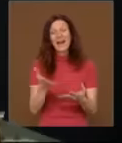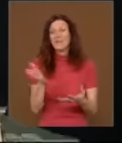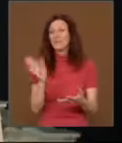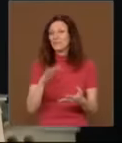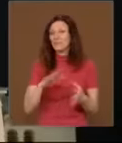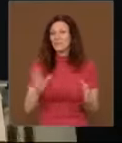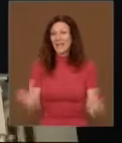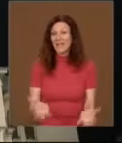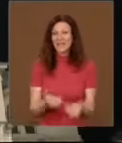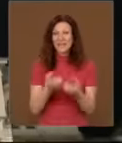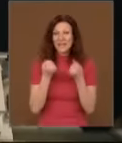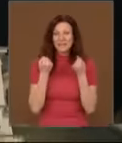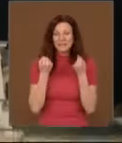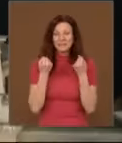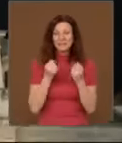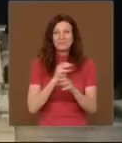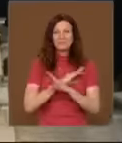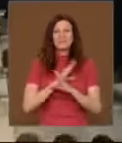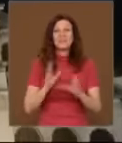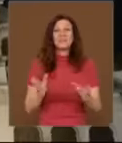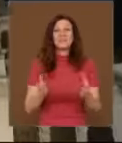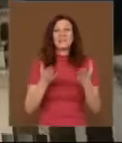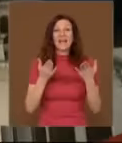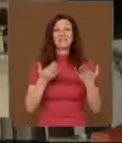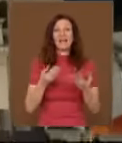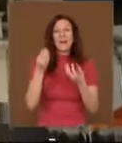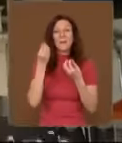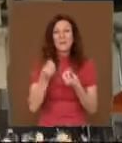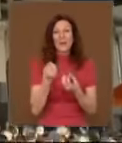спасението на възкресната пасхална благодат.